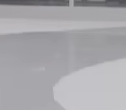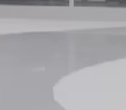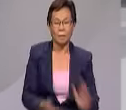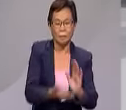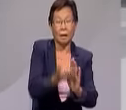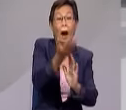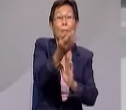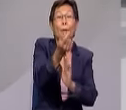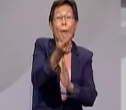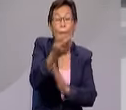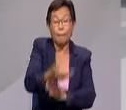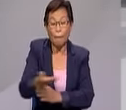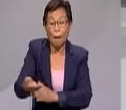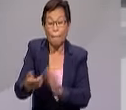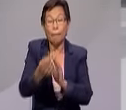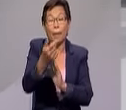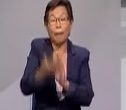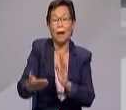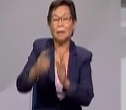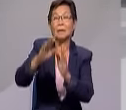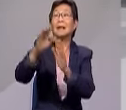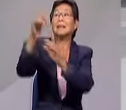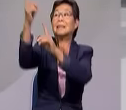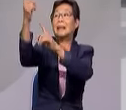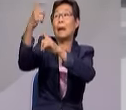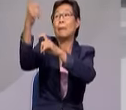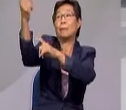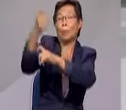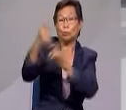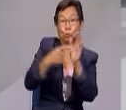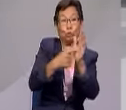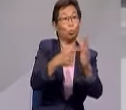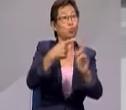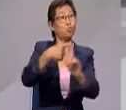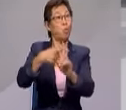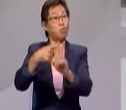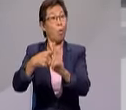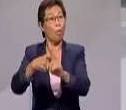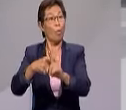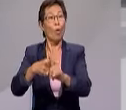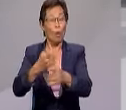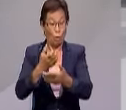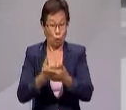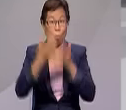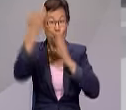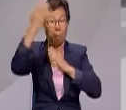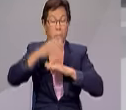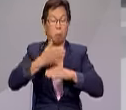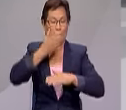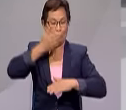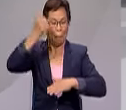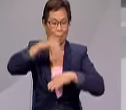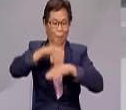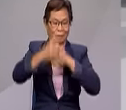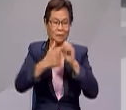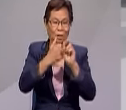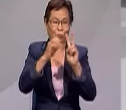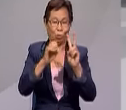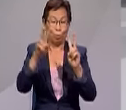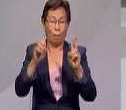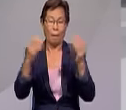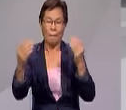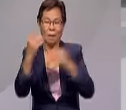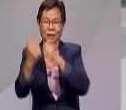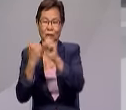Kenaikan harga komoditi termasuk kelapa sawit baru-baru ini antara petunjuk positif perkembangan ekonomi negara akan lebih baik bagi tahun 2020